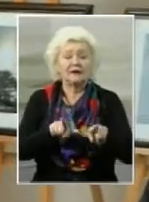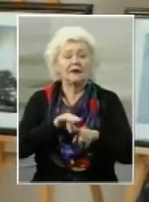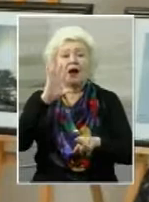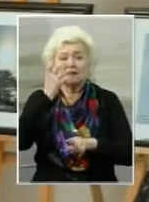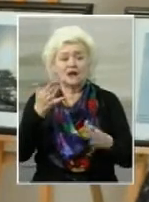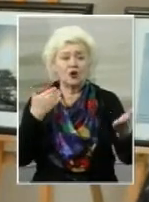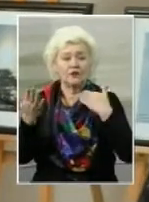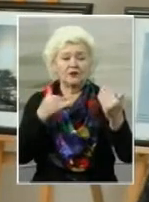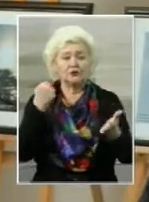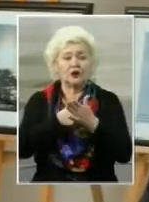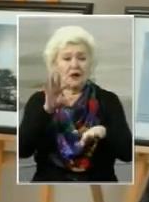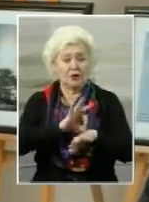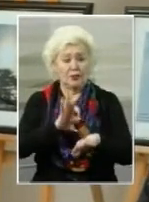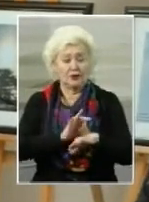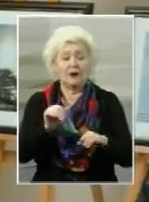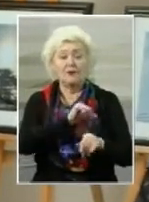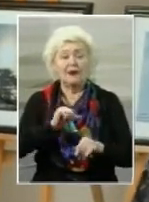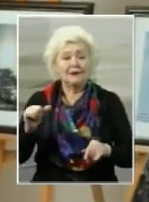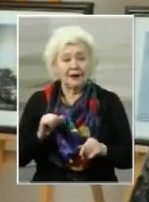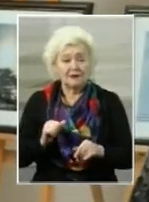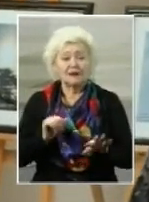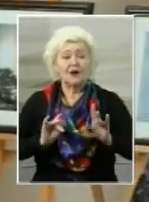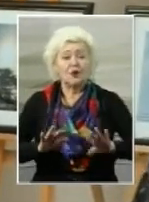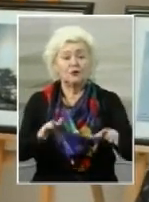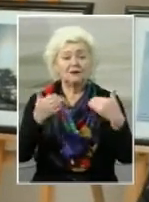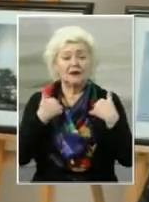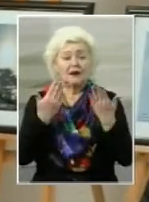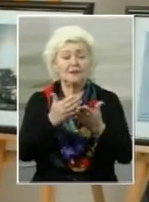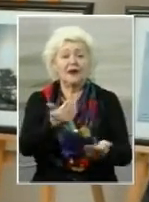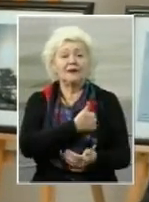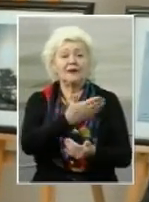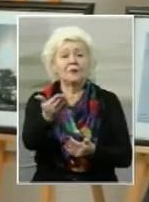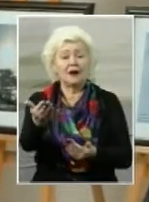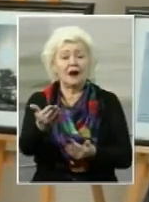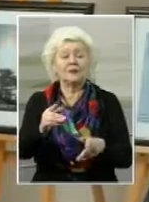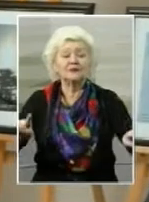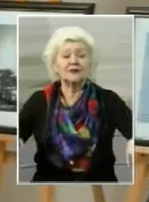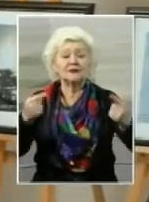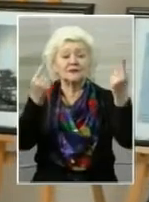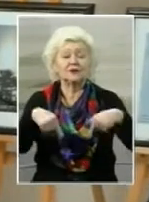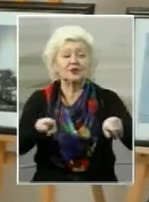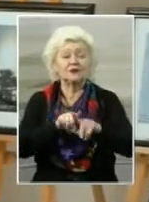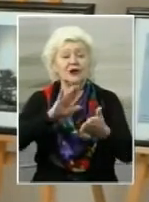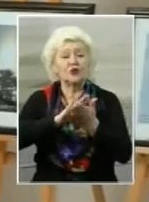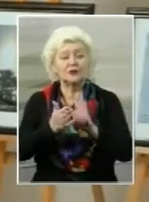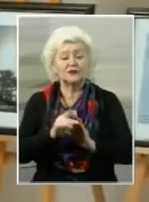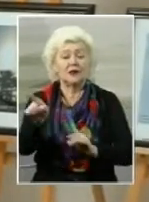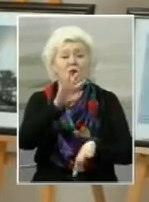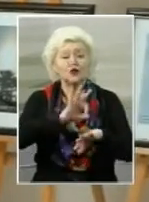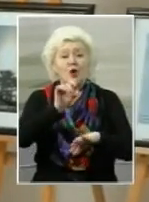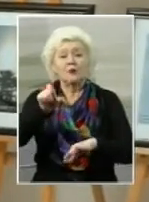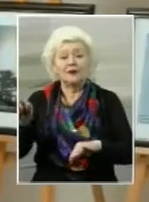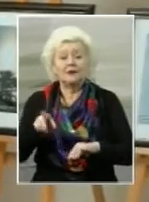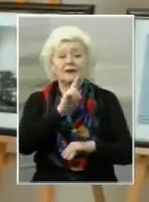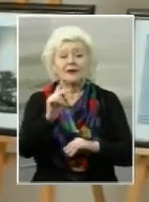серйозне відношення до хвороби. Ми на самому ділі намагаємося створити таку обстановку, щоб пацієнти,